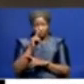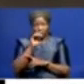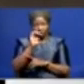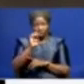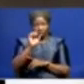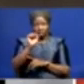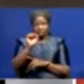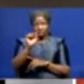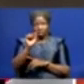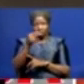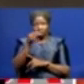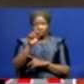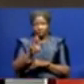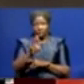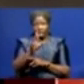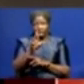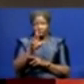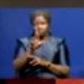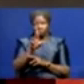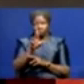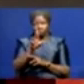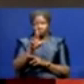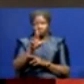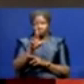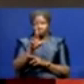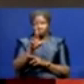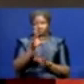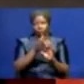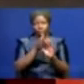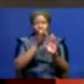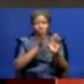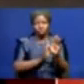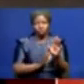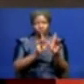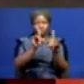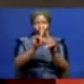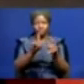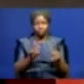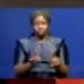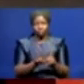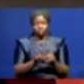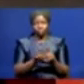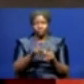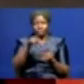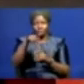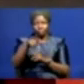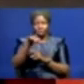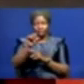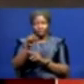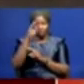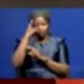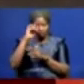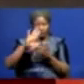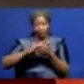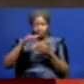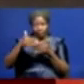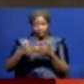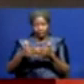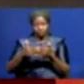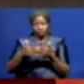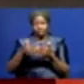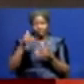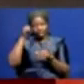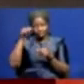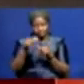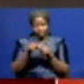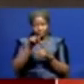Ngero kama katibu wa huduma za kurekebisha tabia. Itakumbuka ya kwamba ni baadhi ya mabadiliko ambayo alifanywa